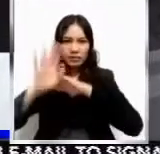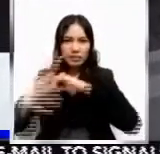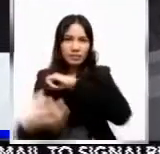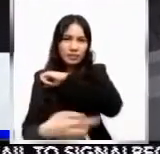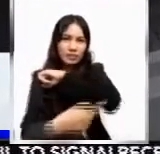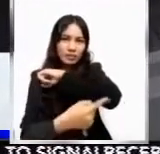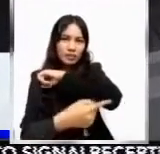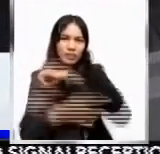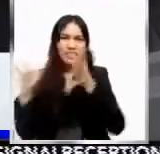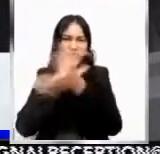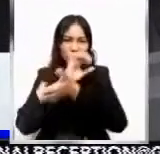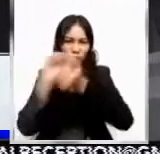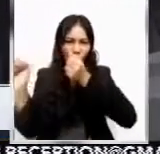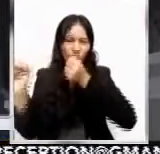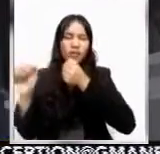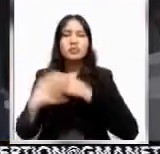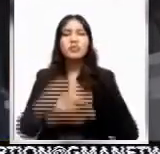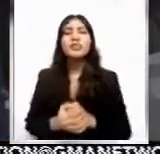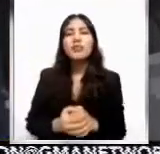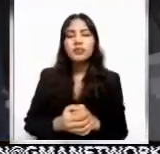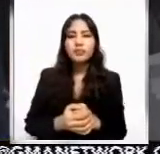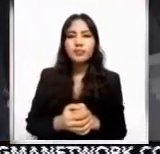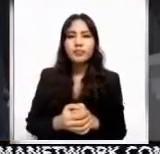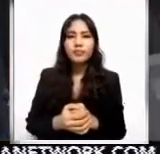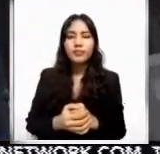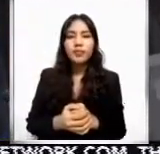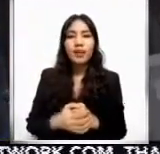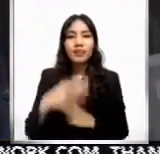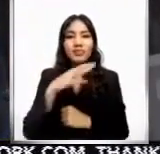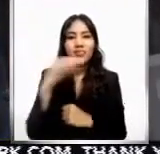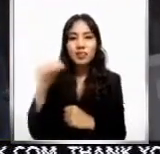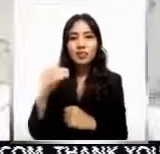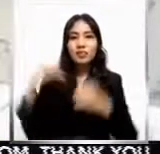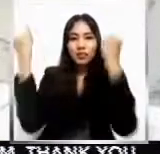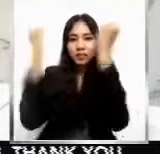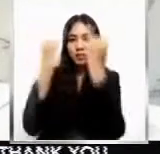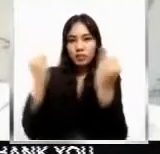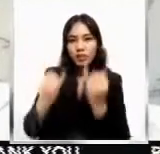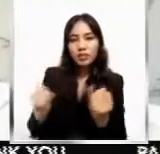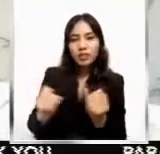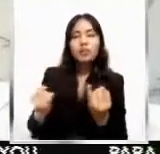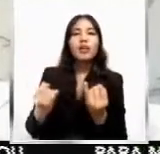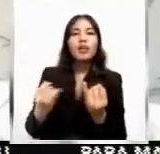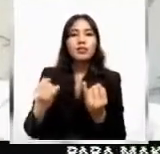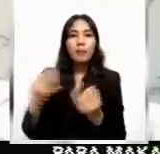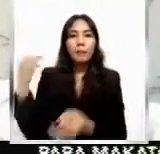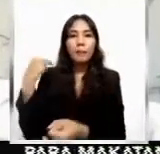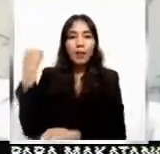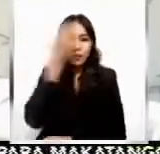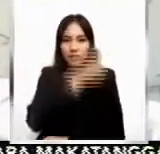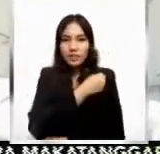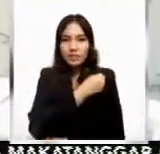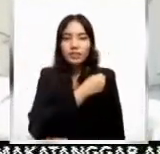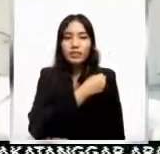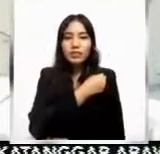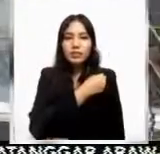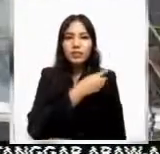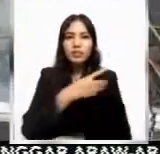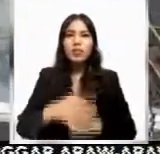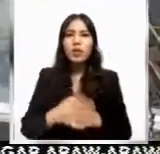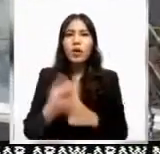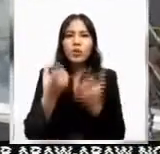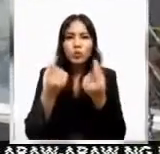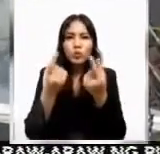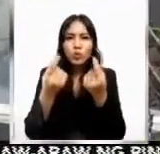rin nakatakas sa panlalapastangan ang imahen ng mahal na birhen, na pinagtitiktik naman ang mukha ng anghel